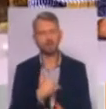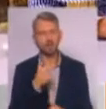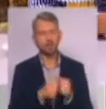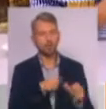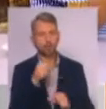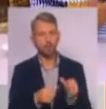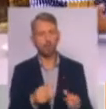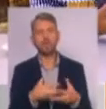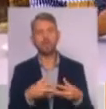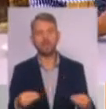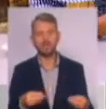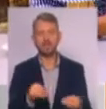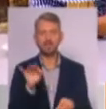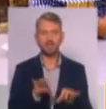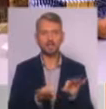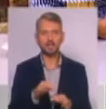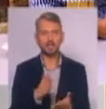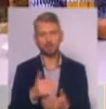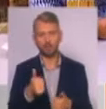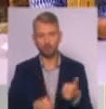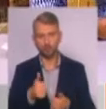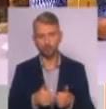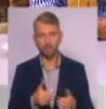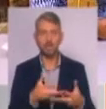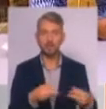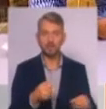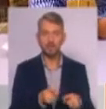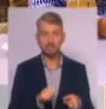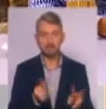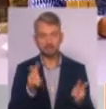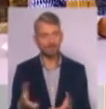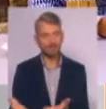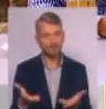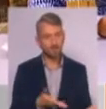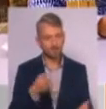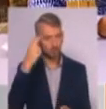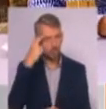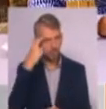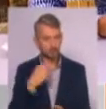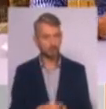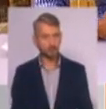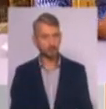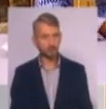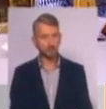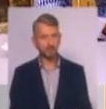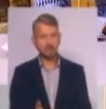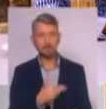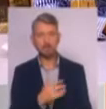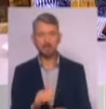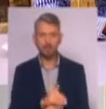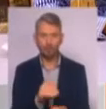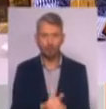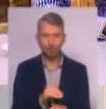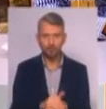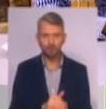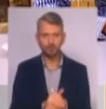року навесні та восени є конкурси. Навесні – це «Welcome to Kyiv». Ми заохочуємо, як я вже